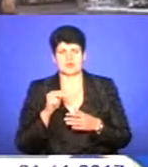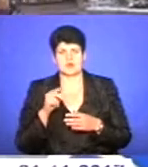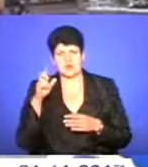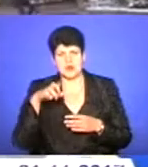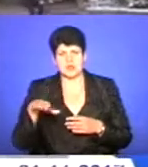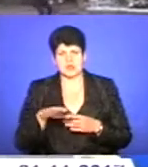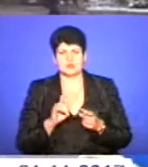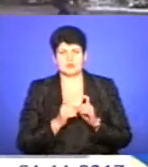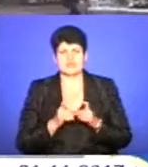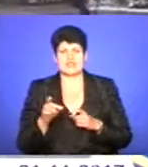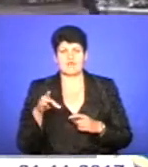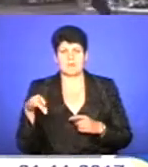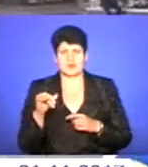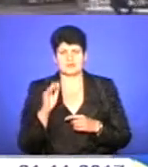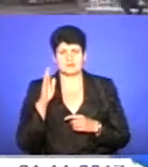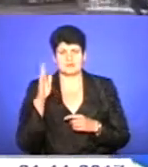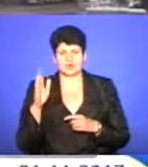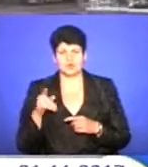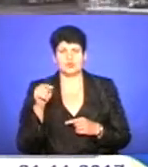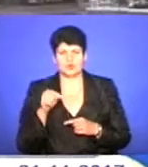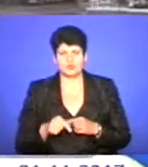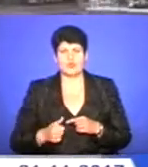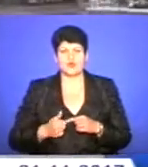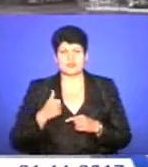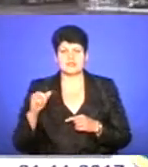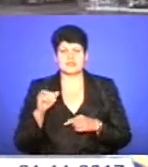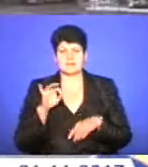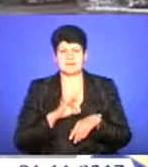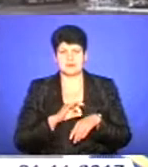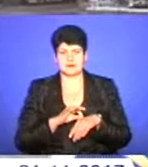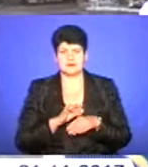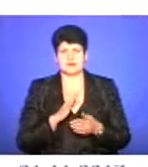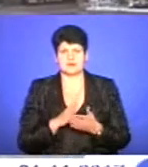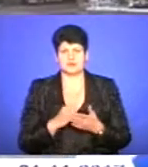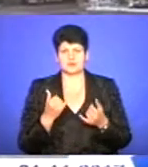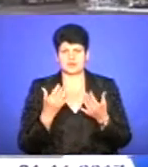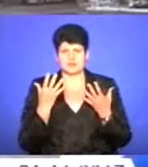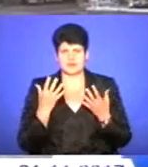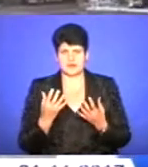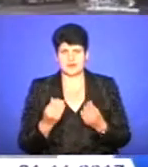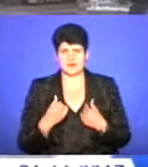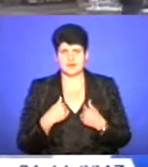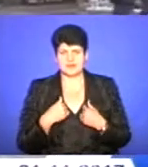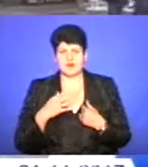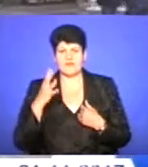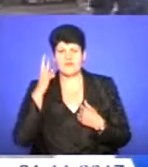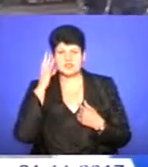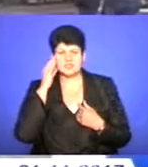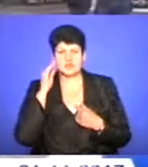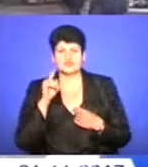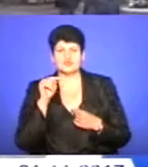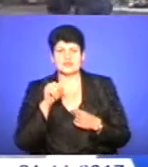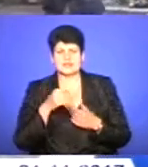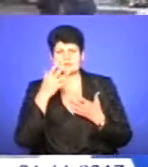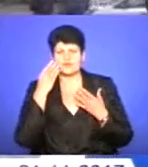європейське майбутнє. Тому гордість і біль викликає в мене сьогоднішній день. Я вважаю, що їх взагалі не треба забувати і